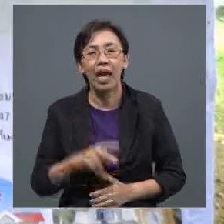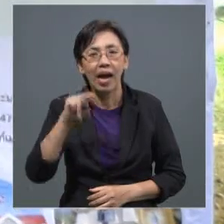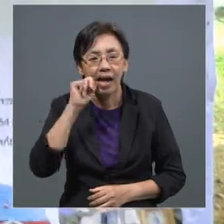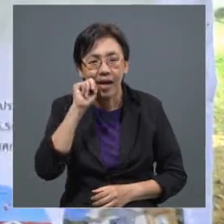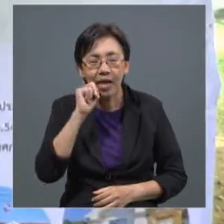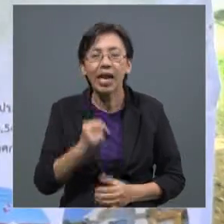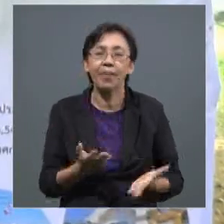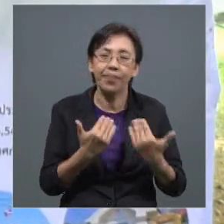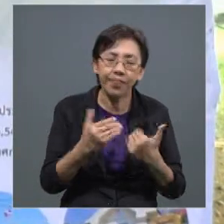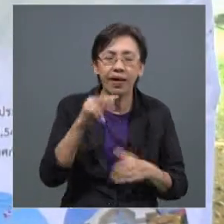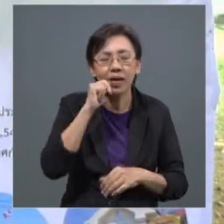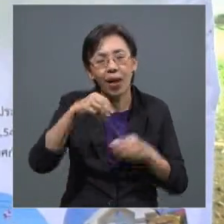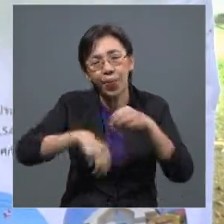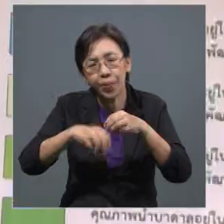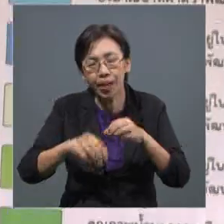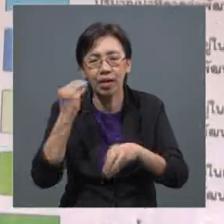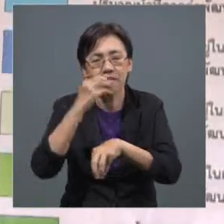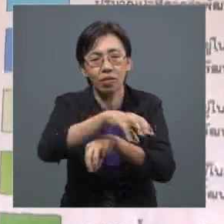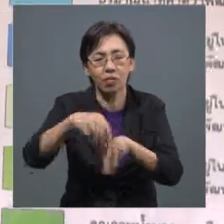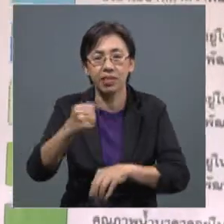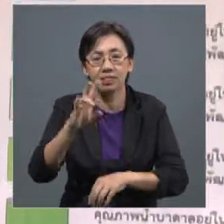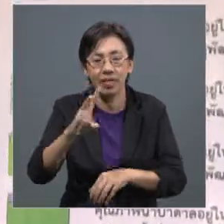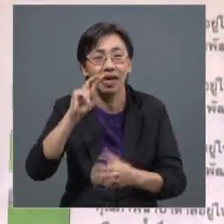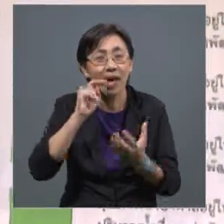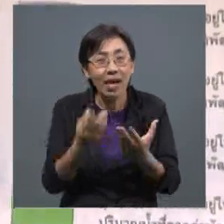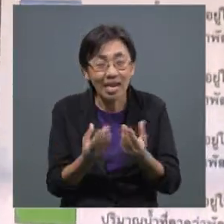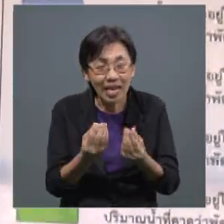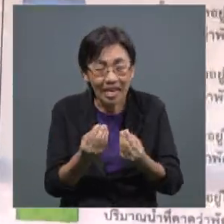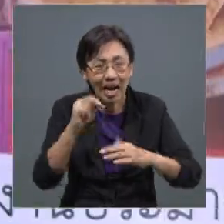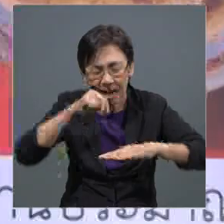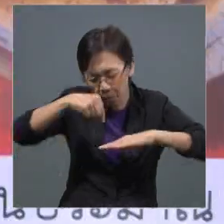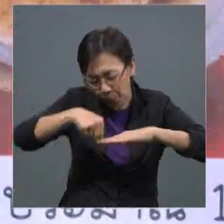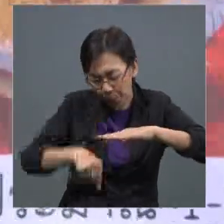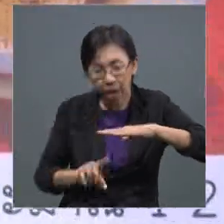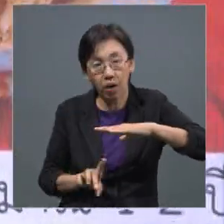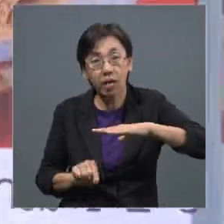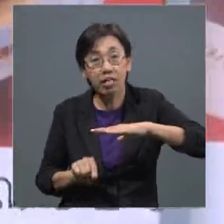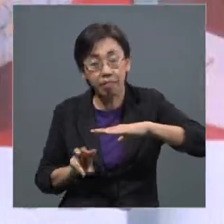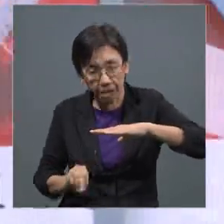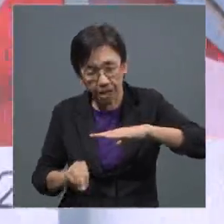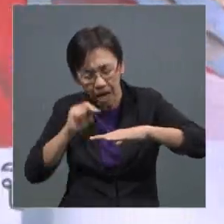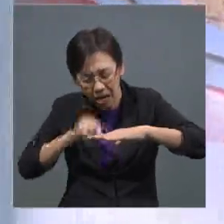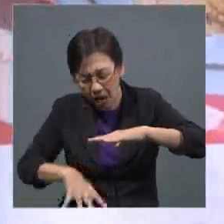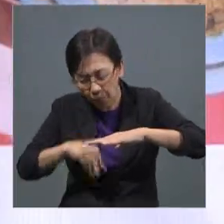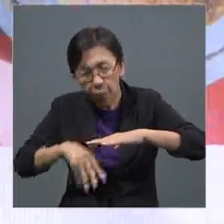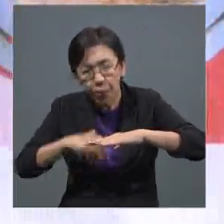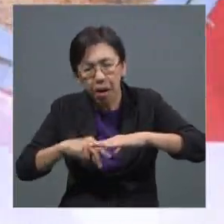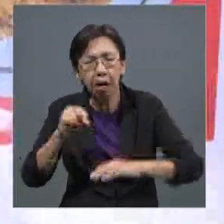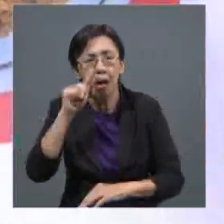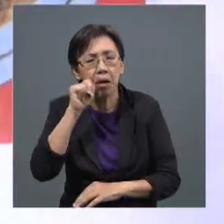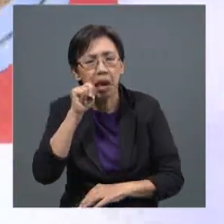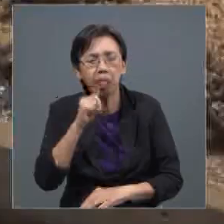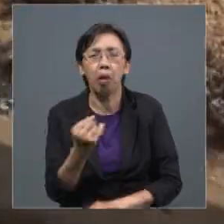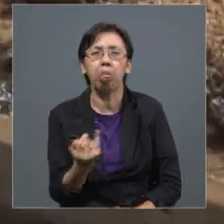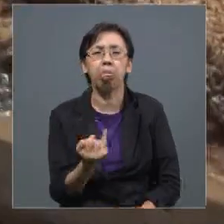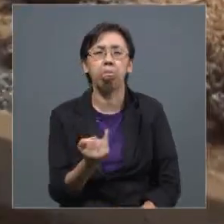ของชาวตำบลน้ำดิบทั้ง17หมู่บ้านทำการขุดเจาะน้ำบาดาลในชั้นความลึกประมาณ120เมตรมาใช้พบว่าคุณภาพน้ำย่ำ